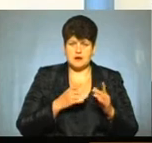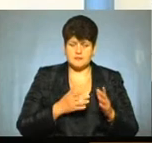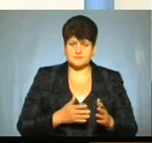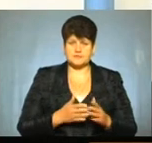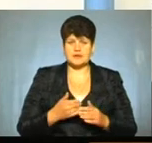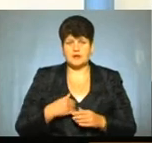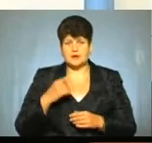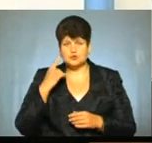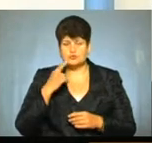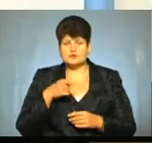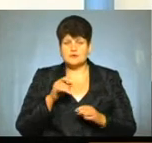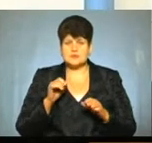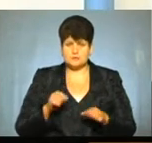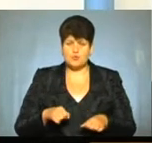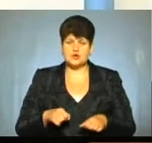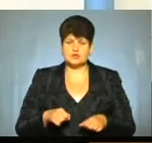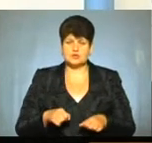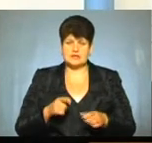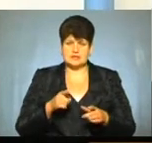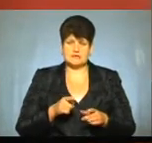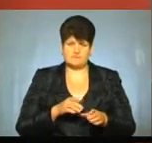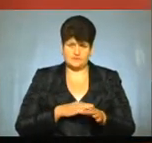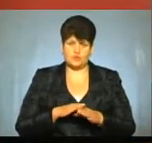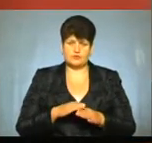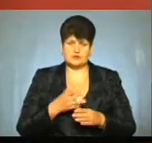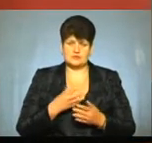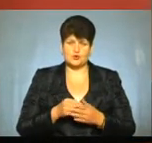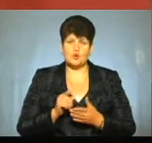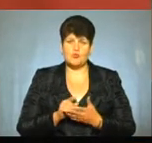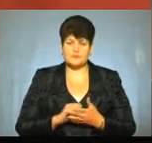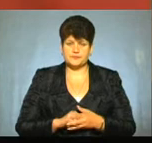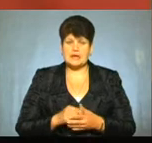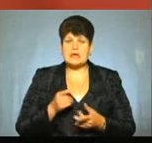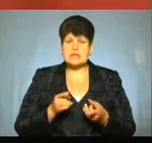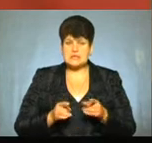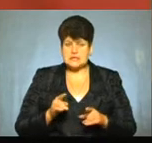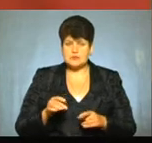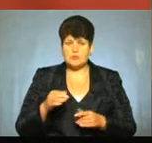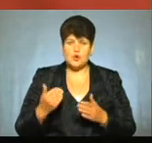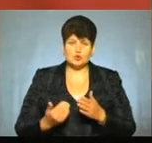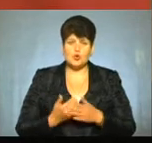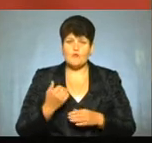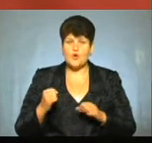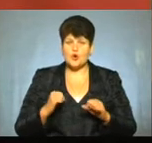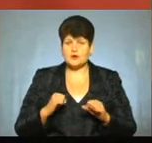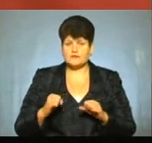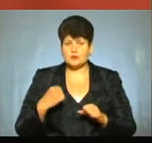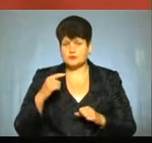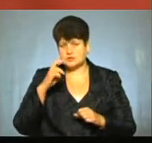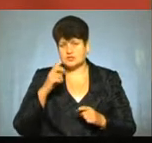далі. От, я думаю, що він зможе гідно виконувати свої обов'язки. Дійсно, про нового